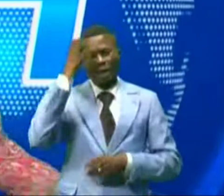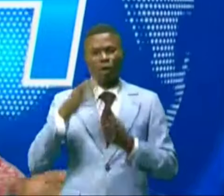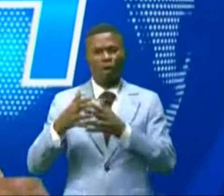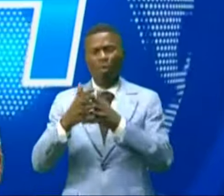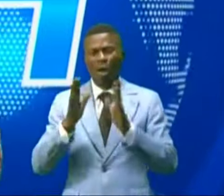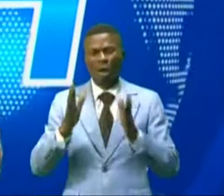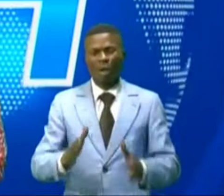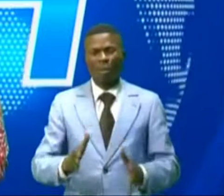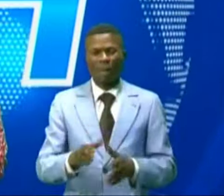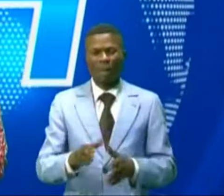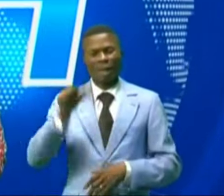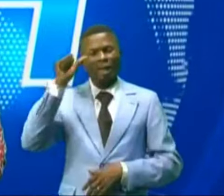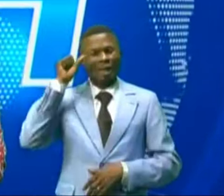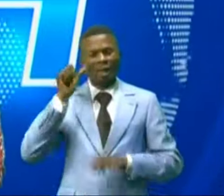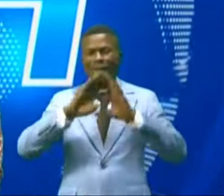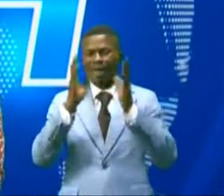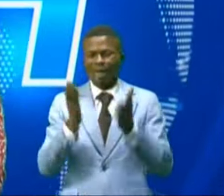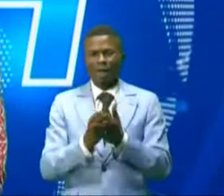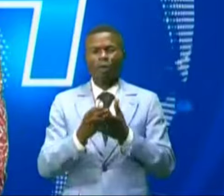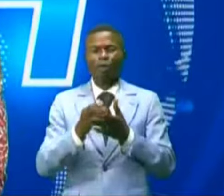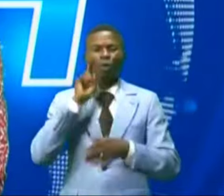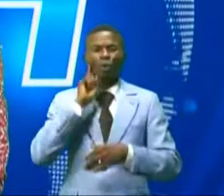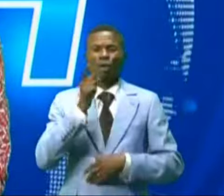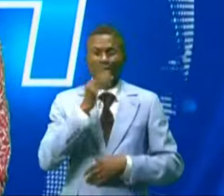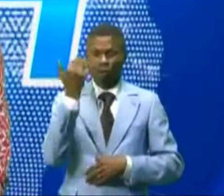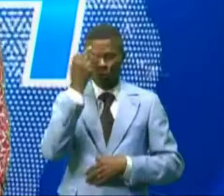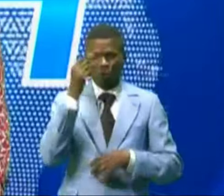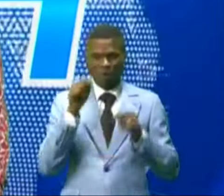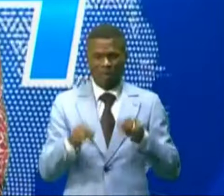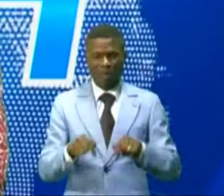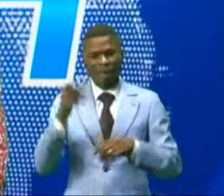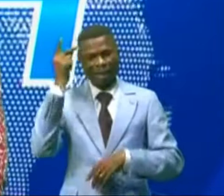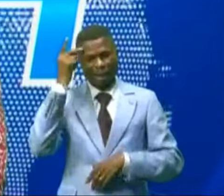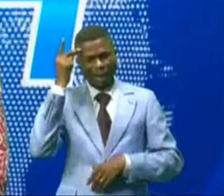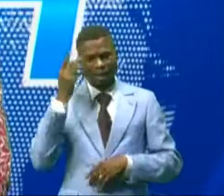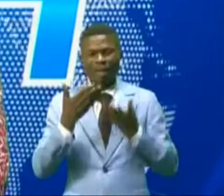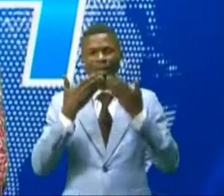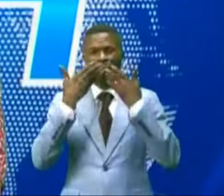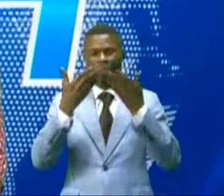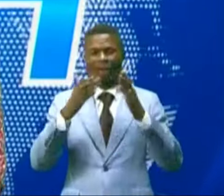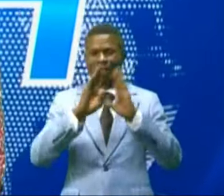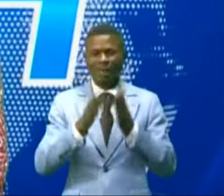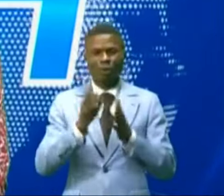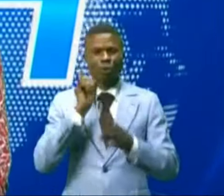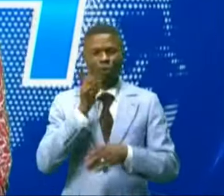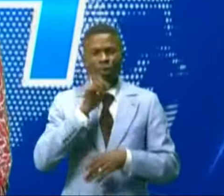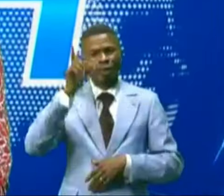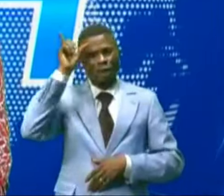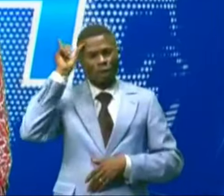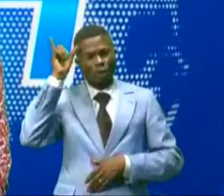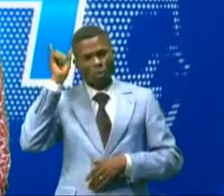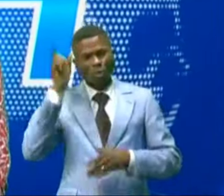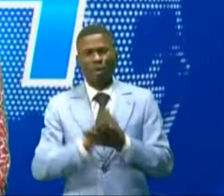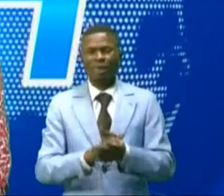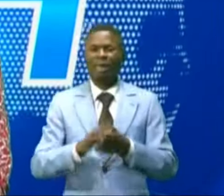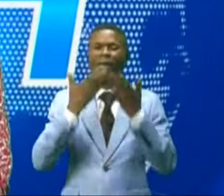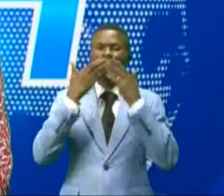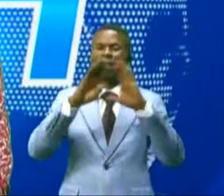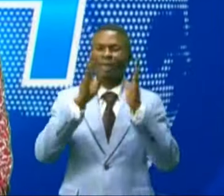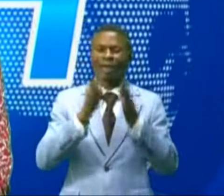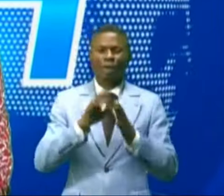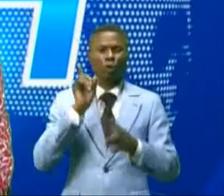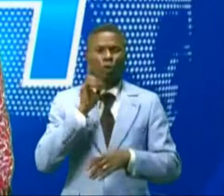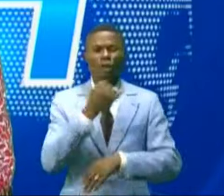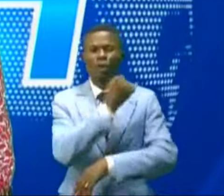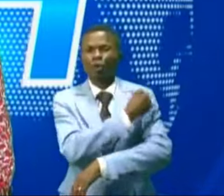toute l'équipe technique à la réalisation. Jonathan Balama, Chimène Dondo. L'équipe technique était assurée par Joseph Nzinzo,